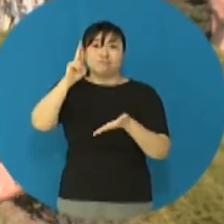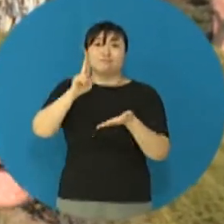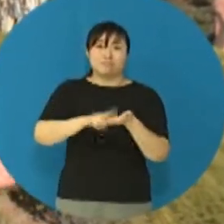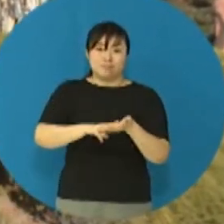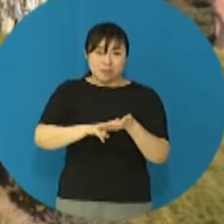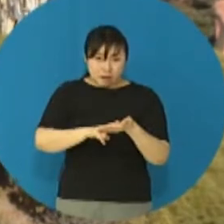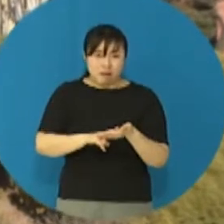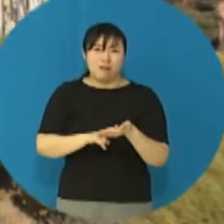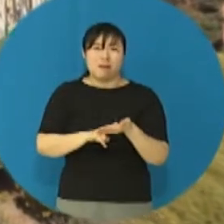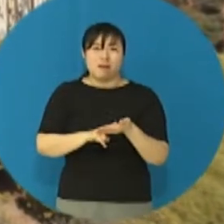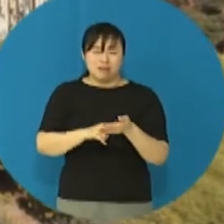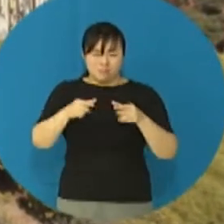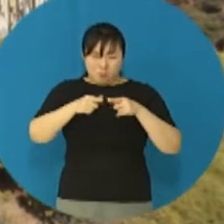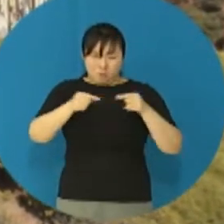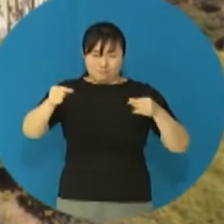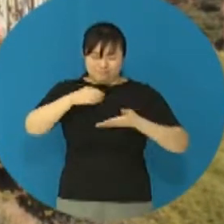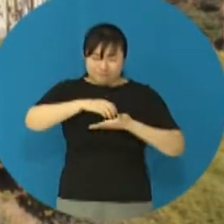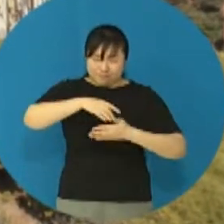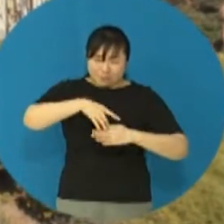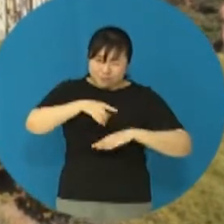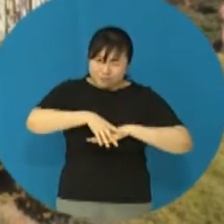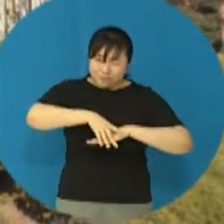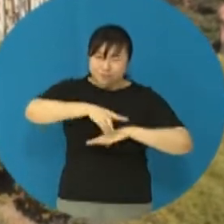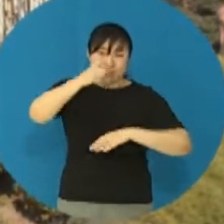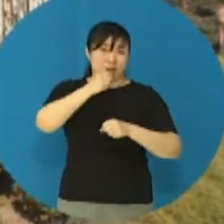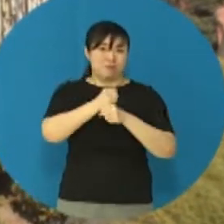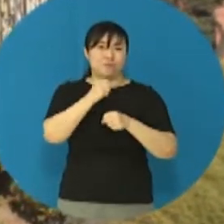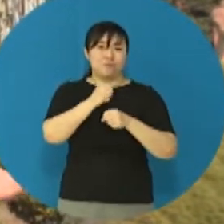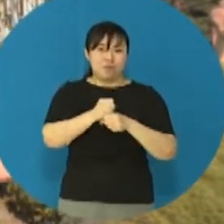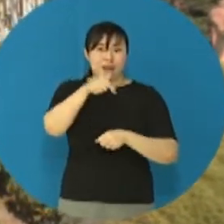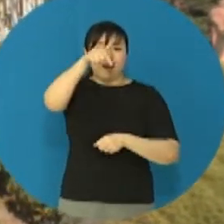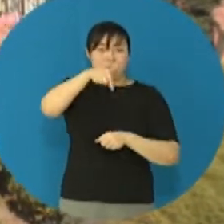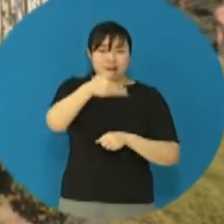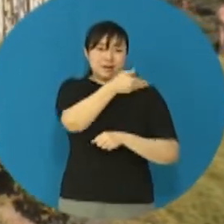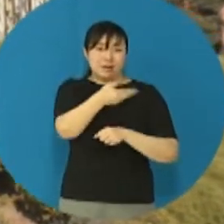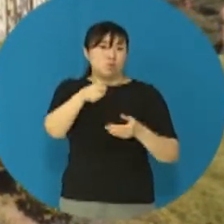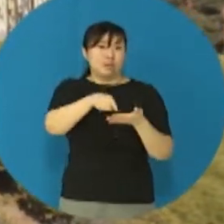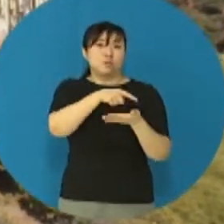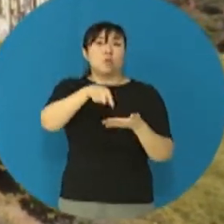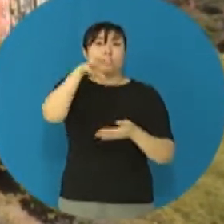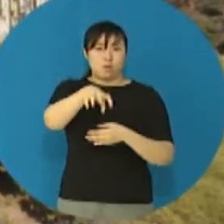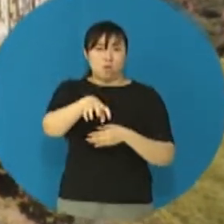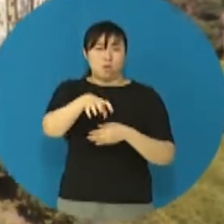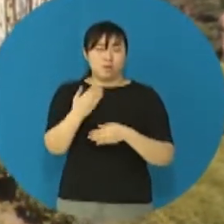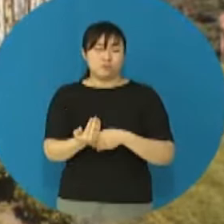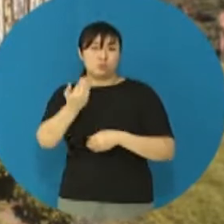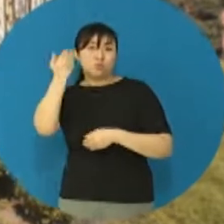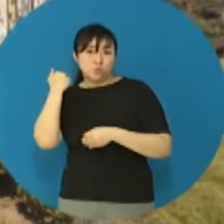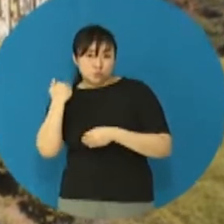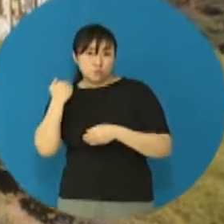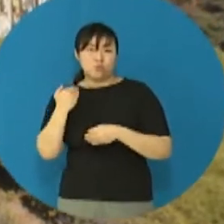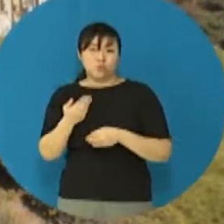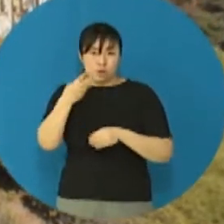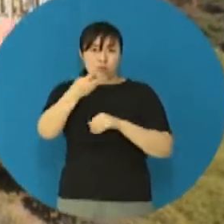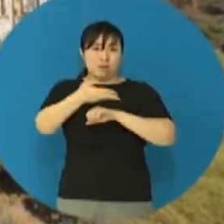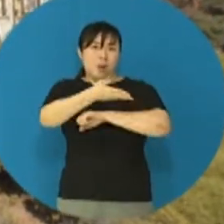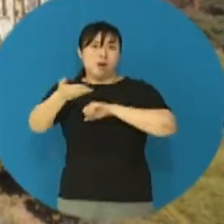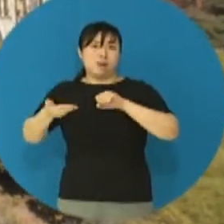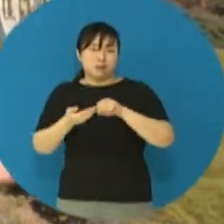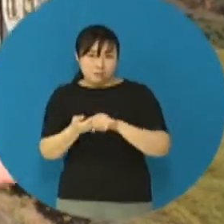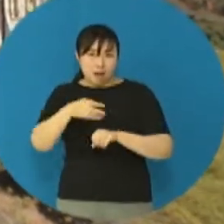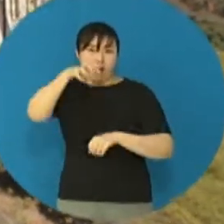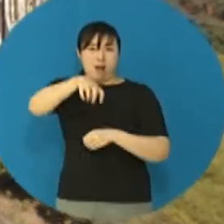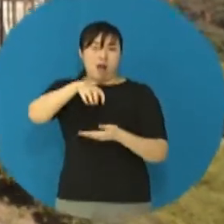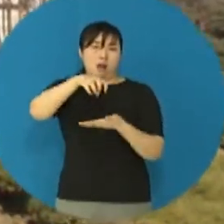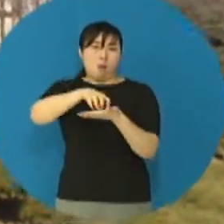、あの日本で最初のですね、近代下水処理場の旧三ヶ島水処分場、ポンプ